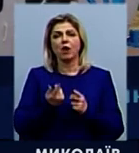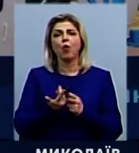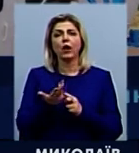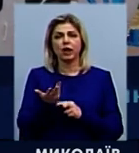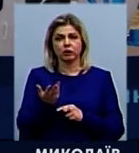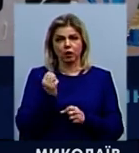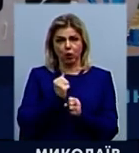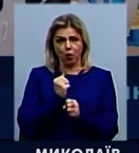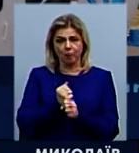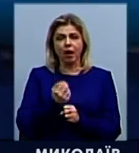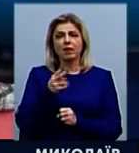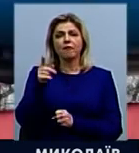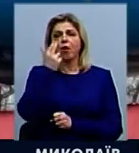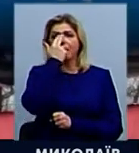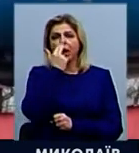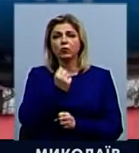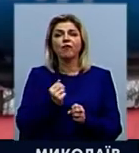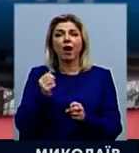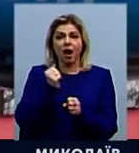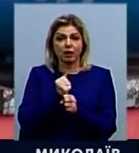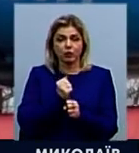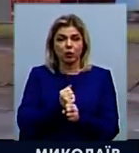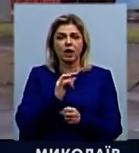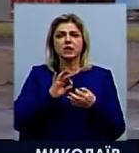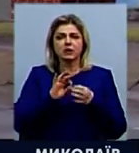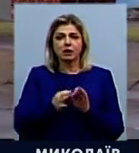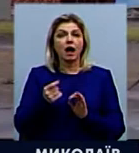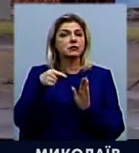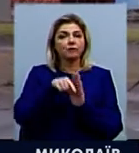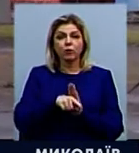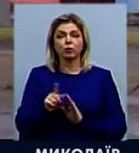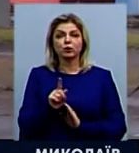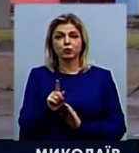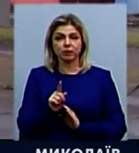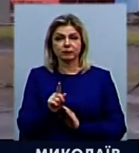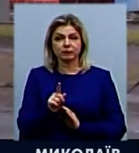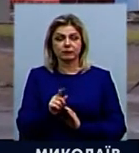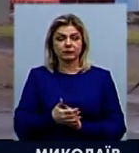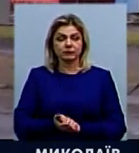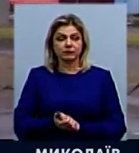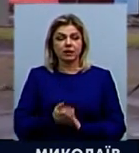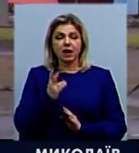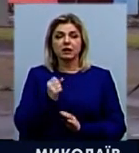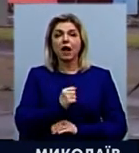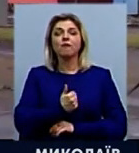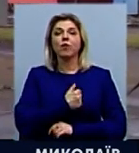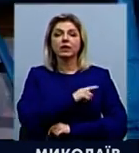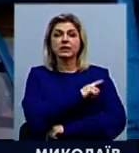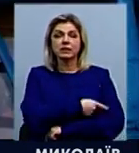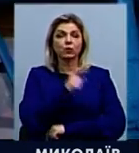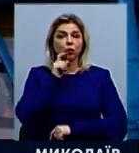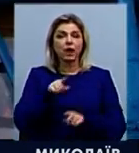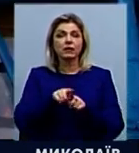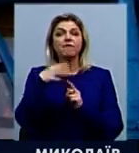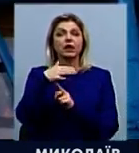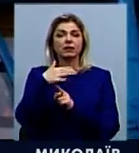його опануванню. Складність її полягає в тому, що на Збройних сил України таких